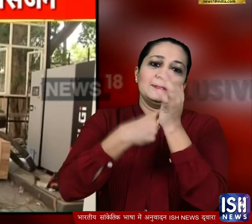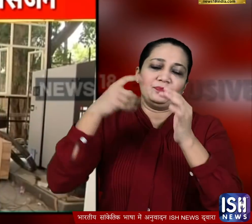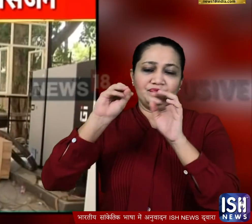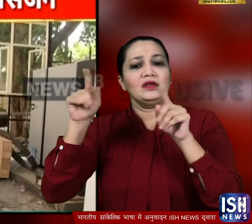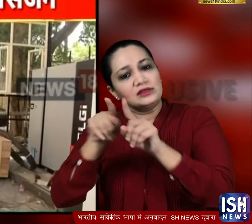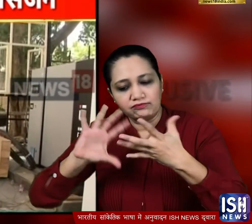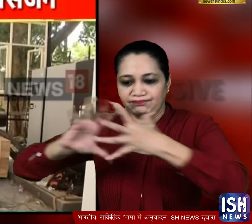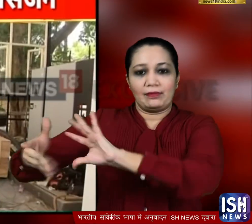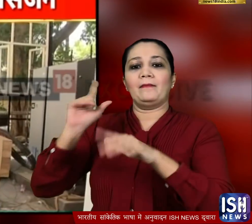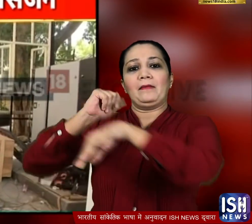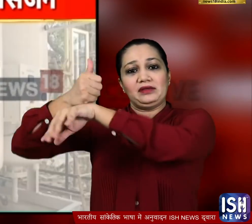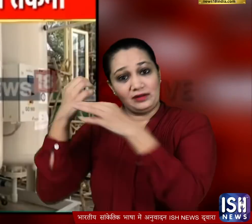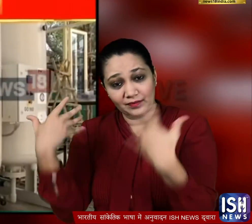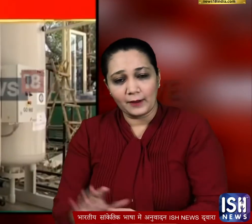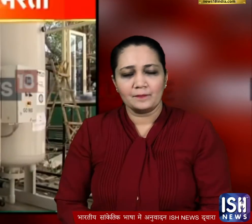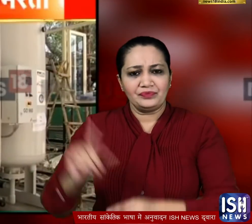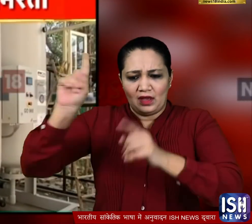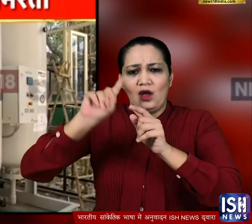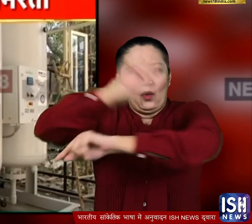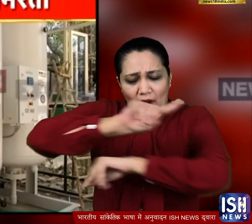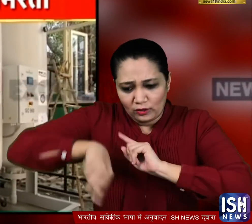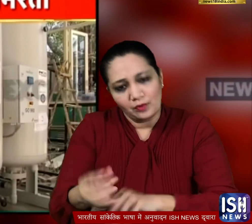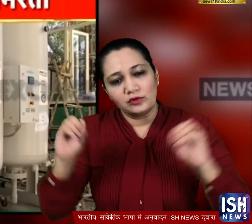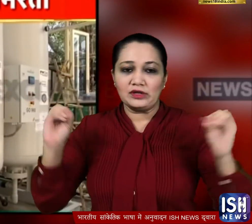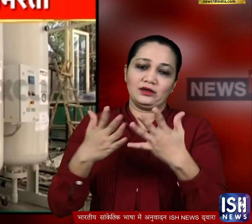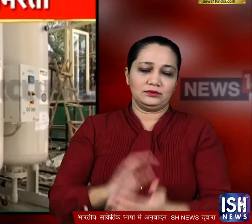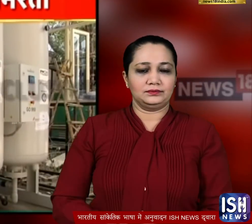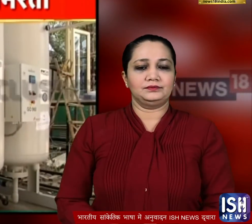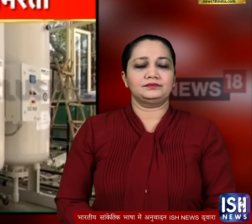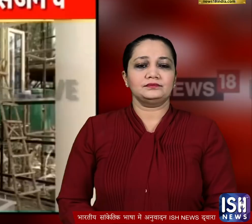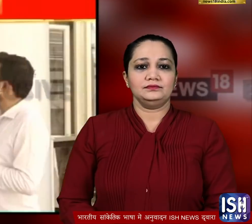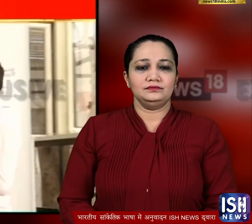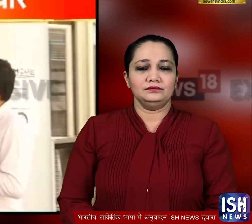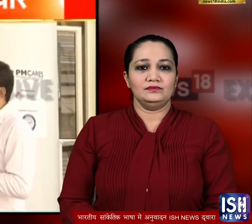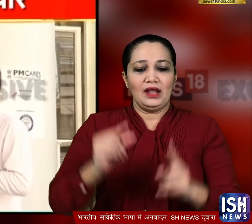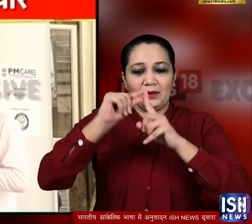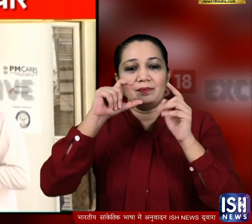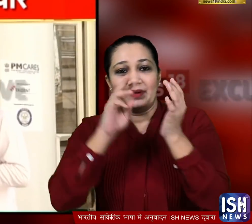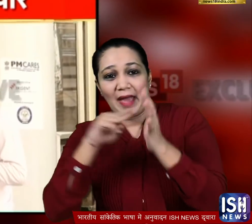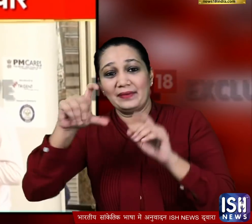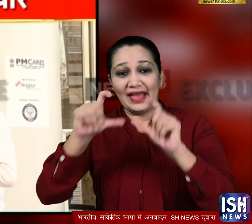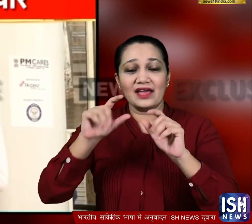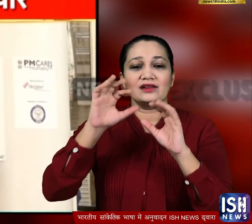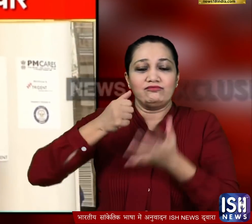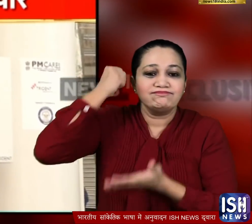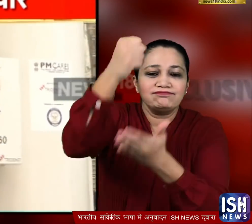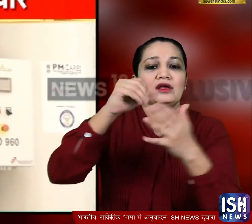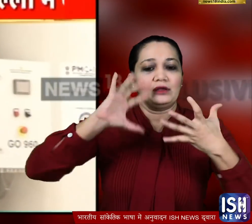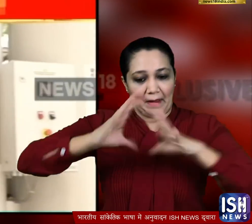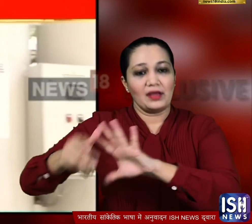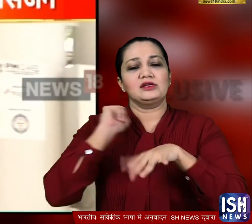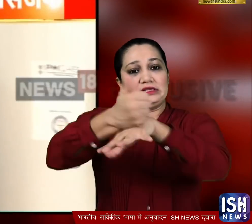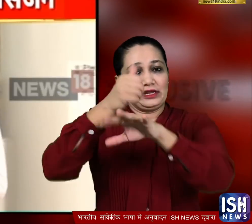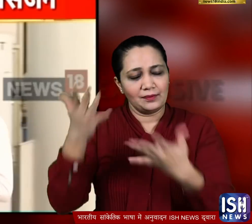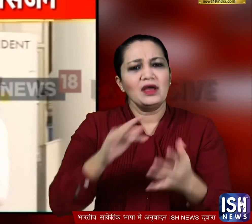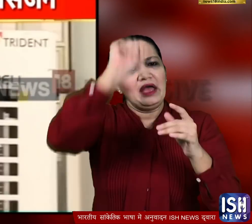ने इसी तरह का ऑक्सीजन प्लांट लगाया, जो 1 दिन बाद ऑक्सीजन का उत्पादन करना शुरू कर देगा। पीएम केयर्स फंड के तहत ये सारी मशीनें लगाई जा रही हैं,